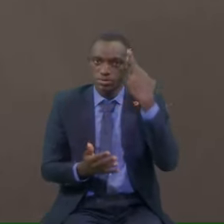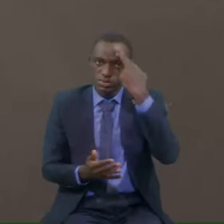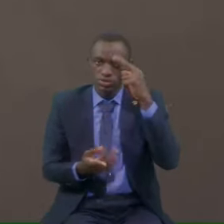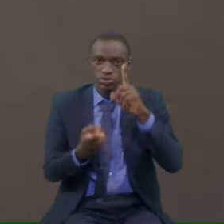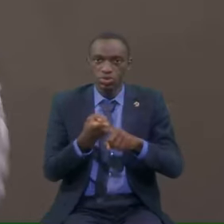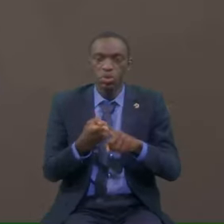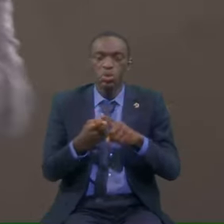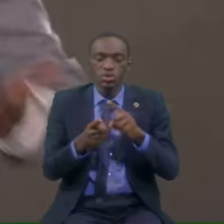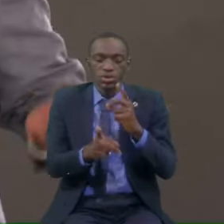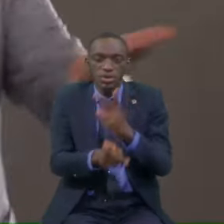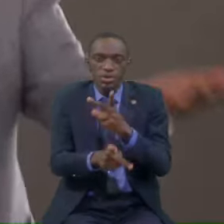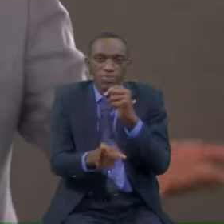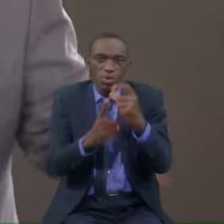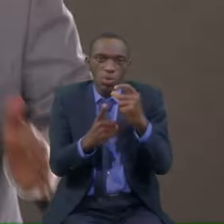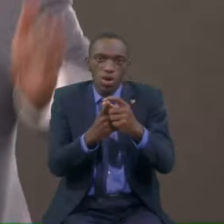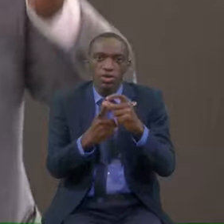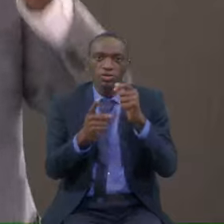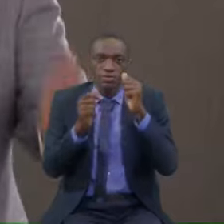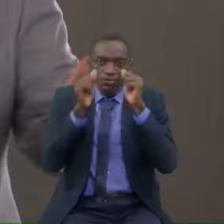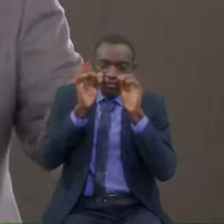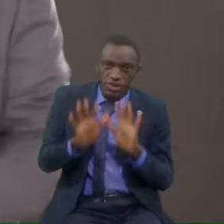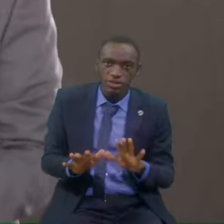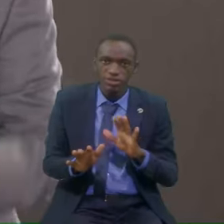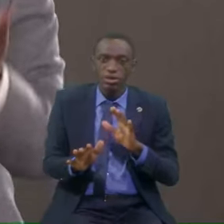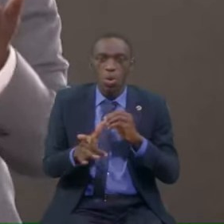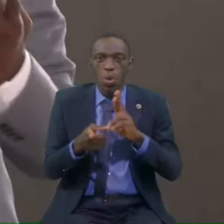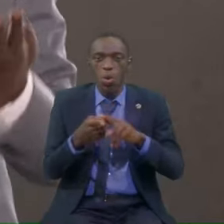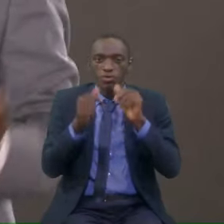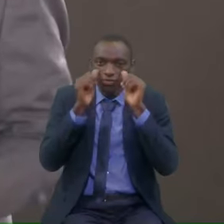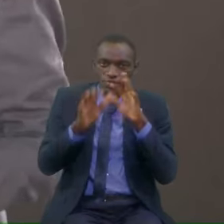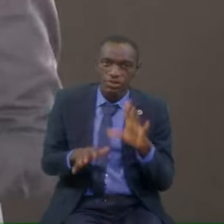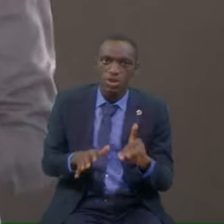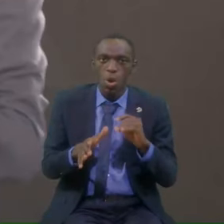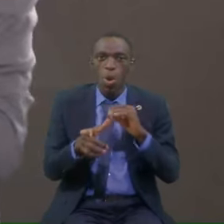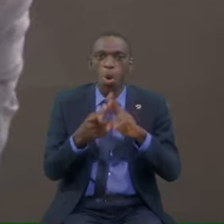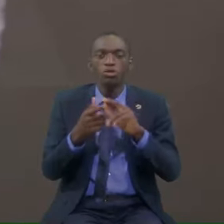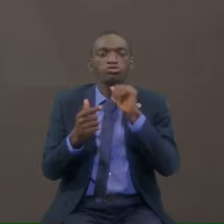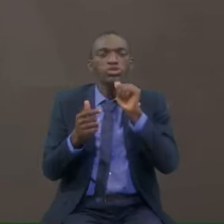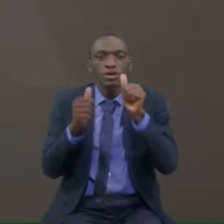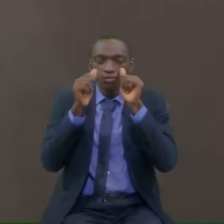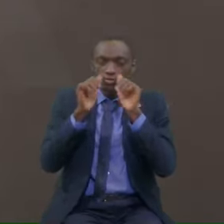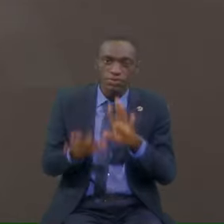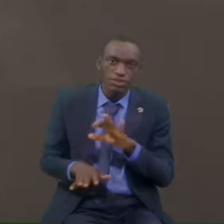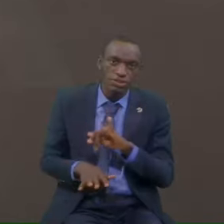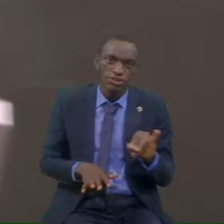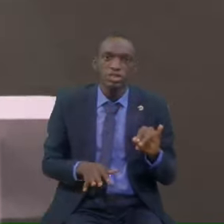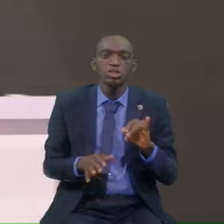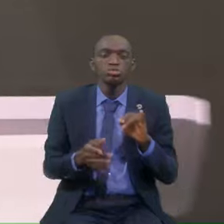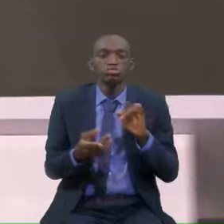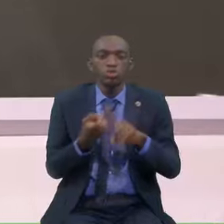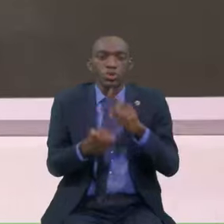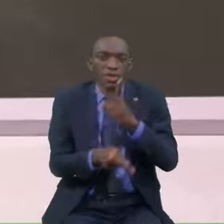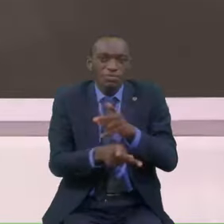fatigué, ne se fatigue pas. Il a une bonne raison de garder ce mot dans chaque